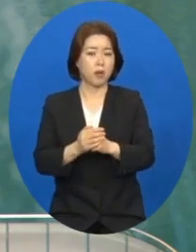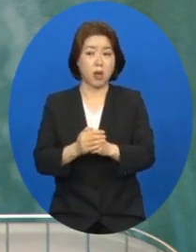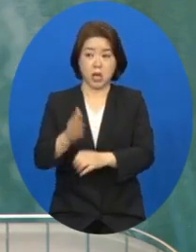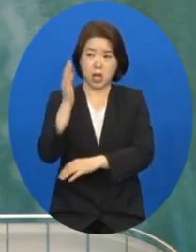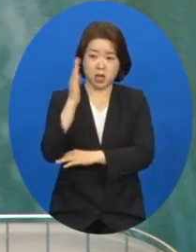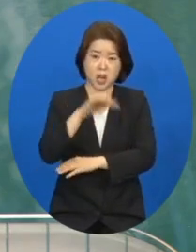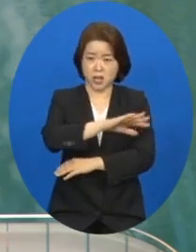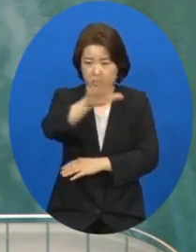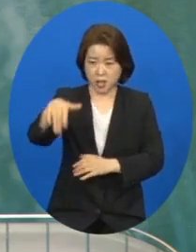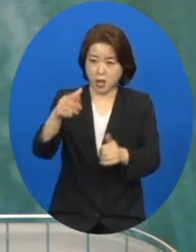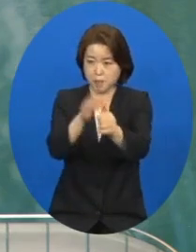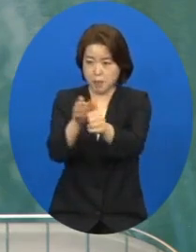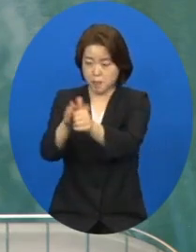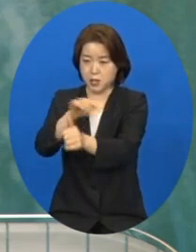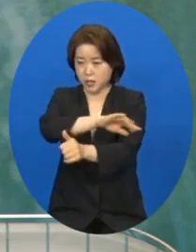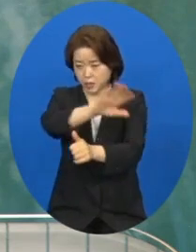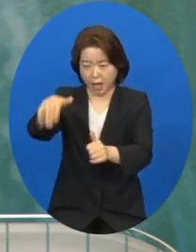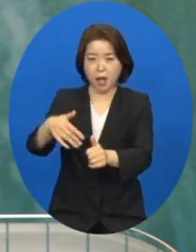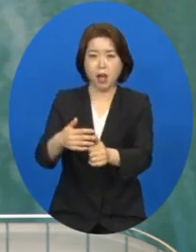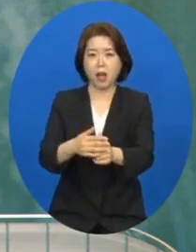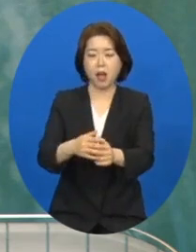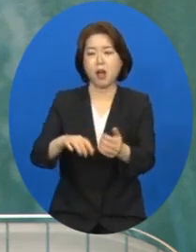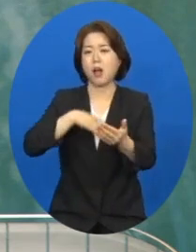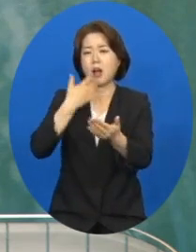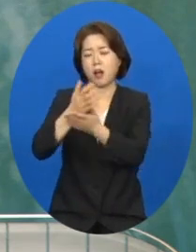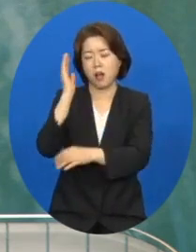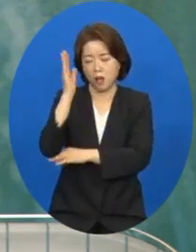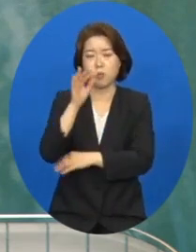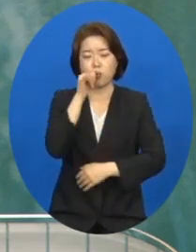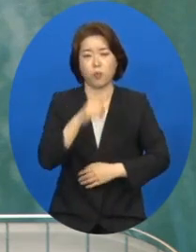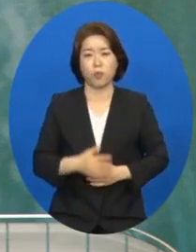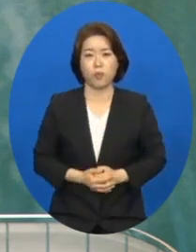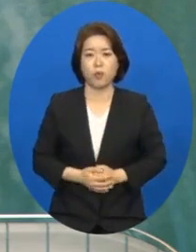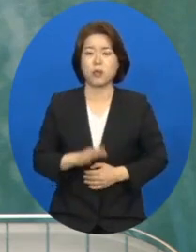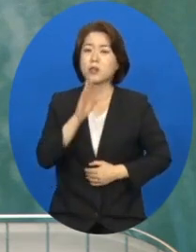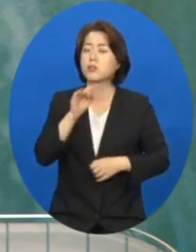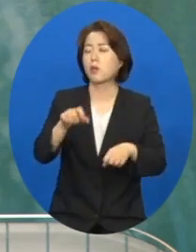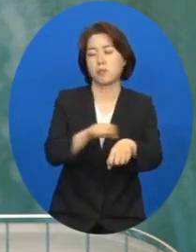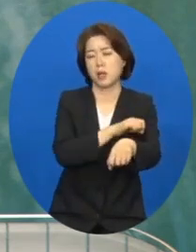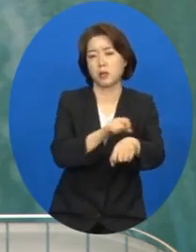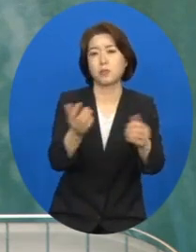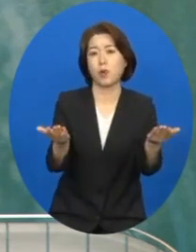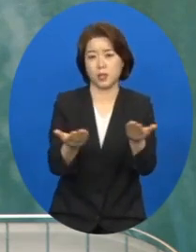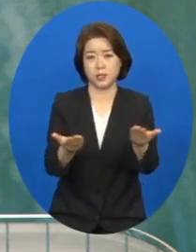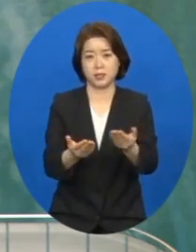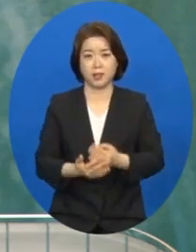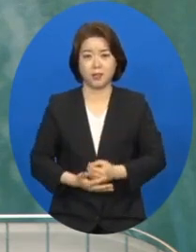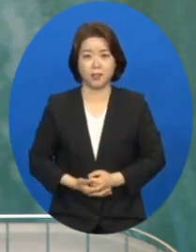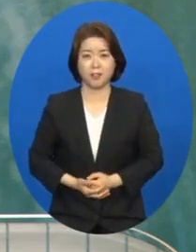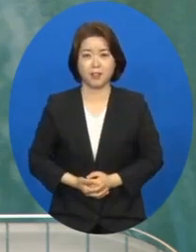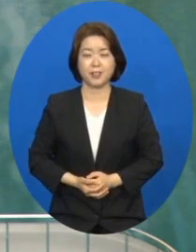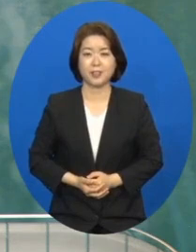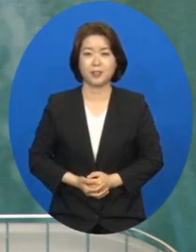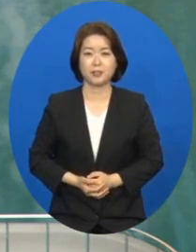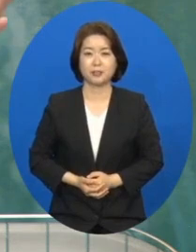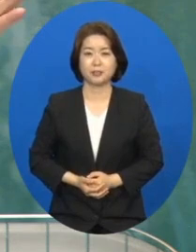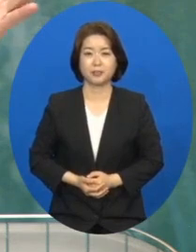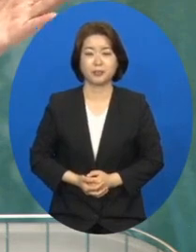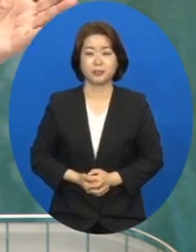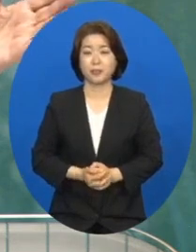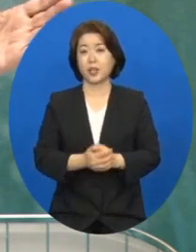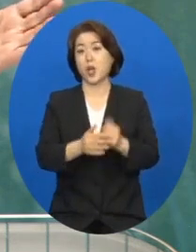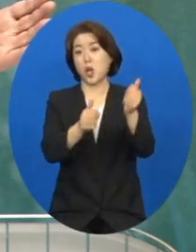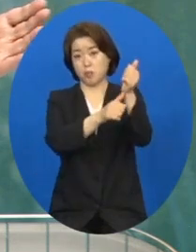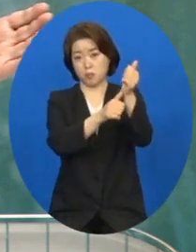그러셨어요. 이건 정말 특별한 일이잖아요. 이건 정말 특별한 일이거든요.